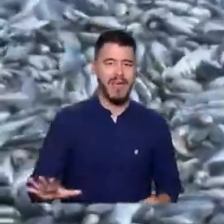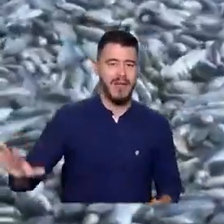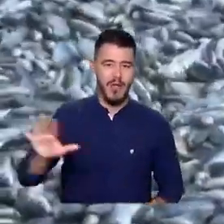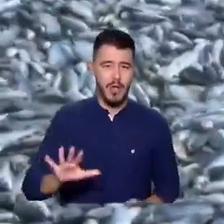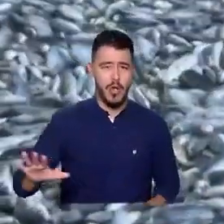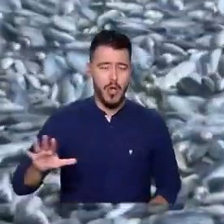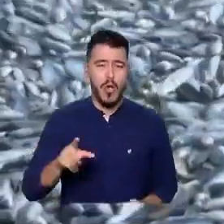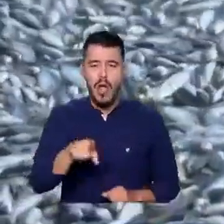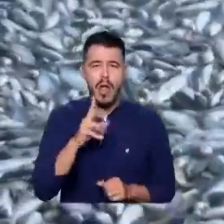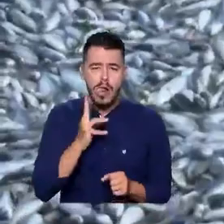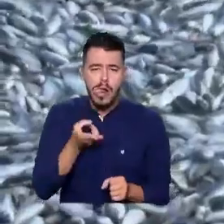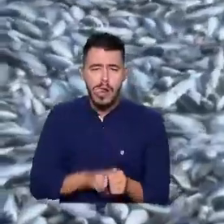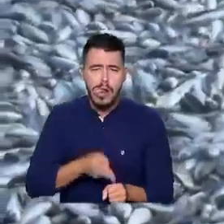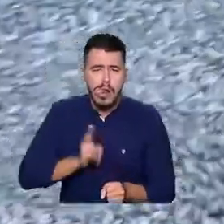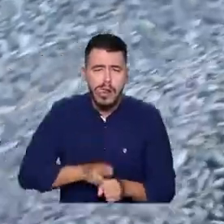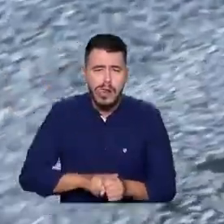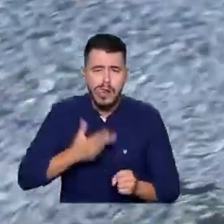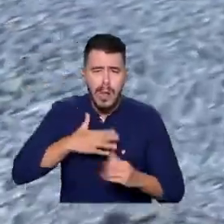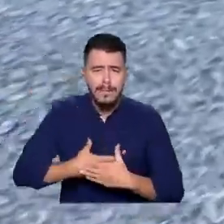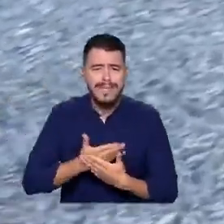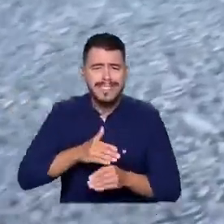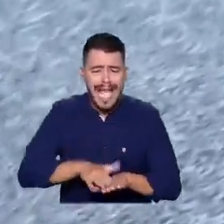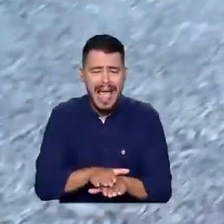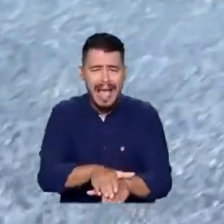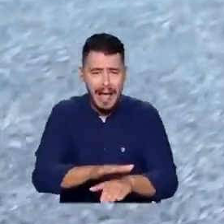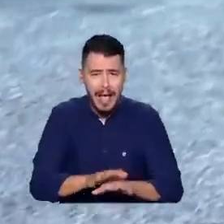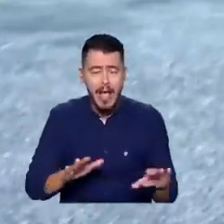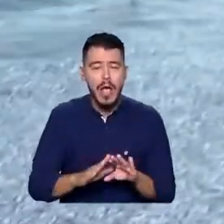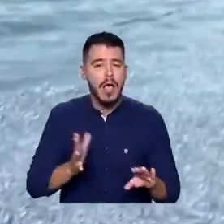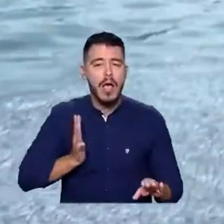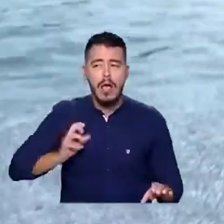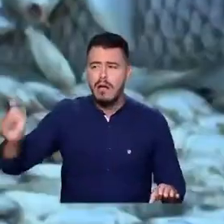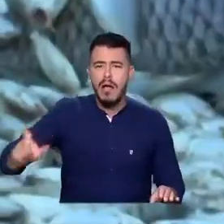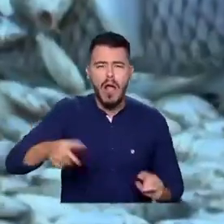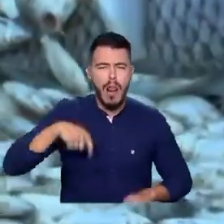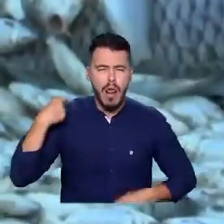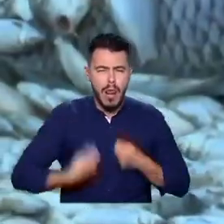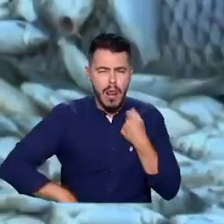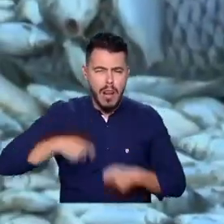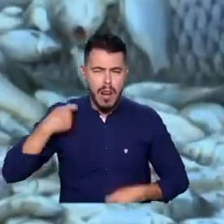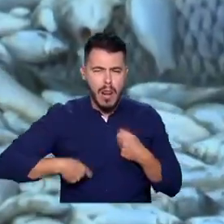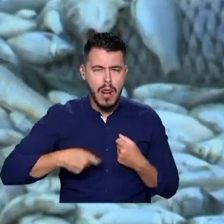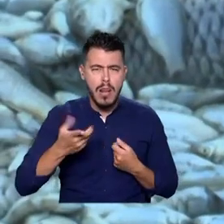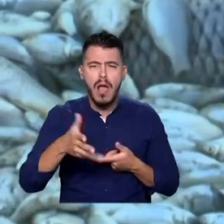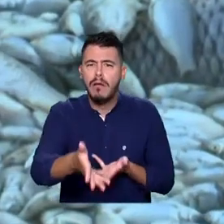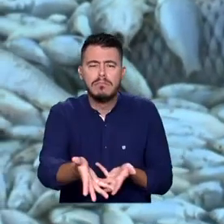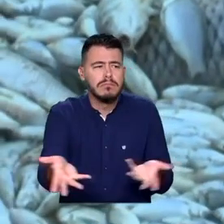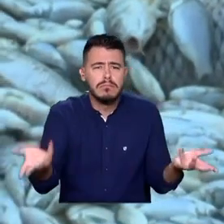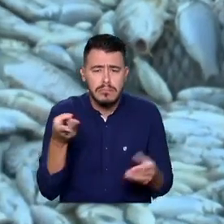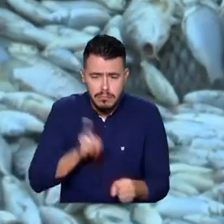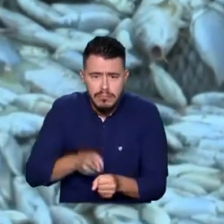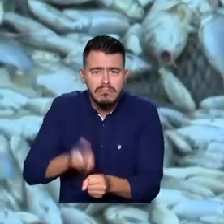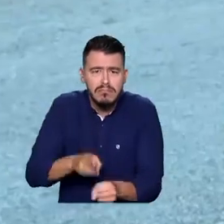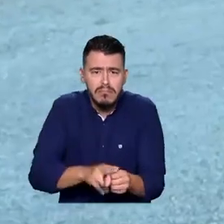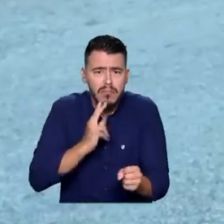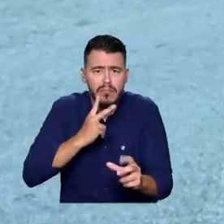που οι καταστηματάρχες διαμαρτύρονται και οι πολίτες αγωνιούν, η Δημοτική Αρχή επιχειρεί την απομάκρυνση των ψαριών. Με έναν τέτοιο όγκο από πτώματα, γιατί πτώματα είναι και τα